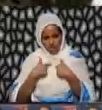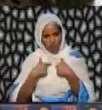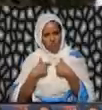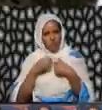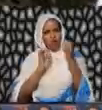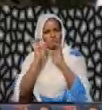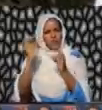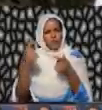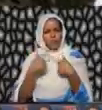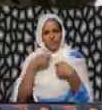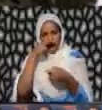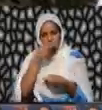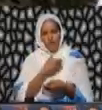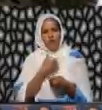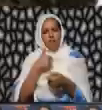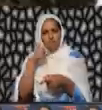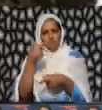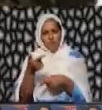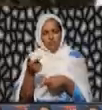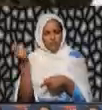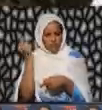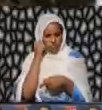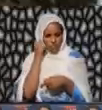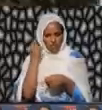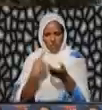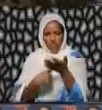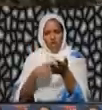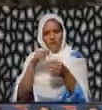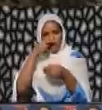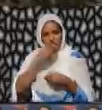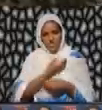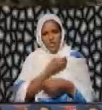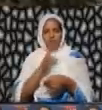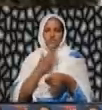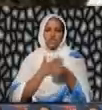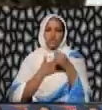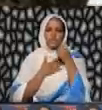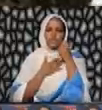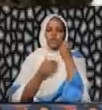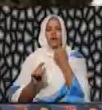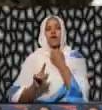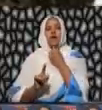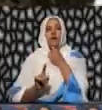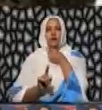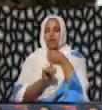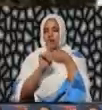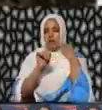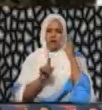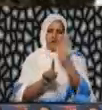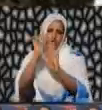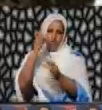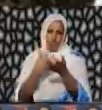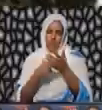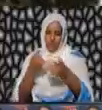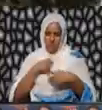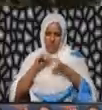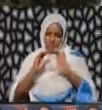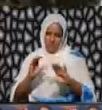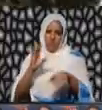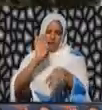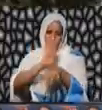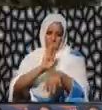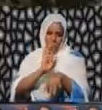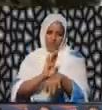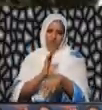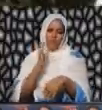እንደዚህ አይነት ህፃን አለ ሲባል እዛ በኋላ ሰማሁና ያንን ህፃን እኔ አሳድገዋለሁ ማለትም